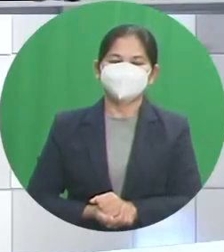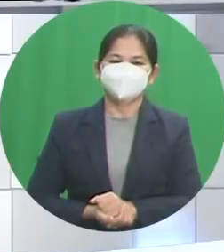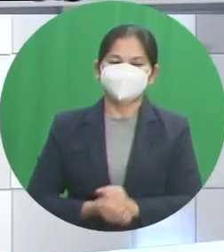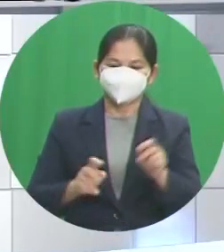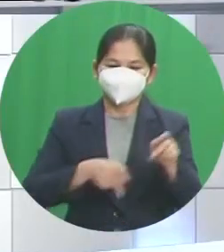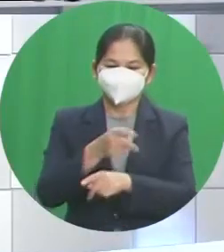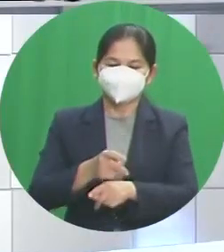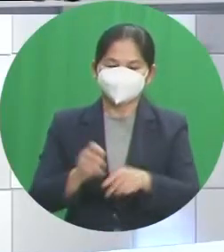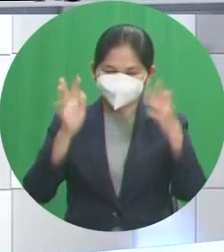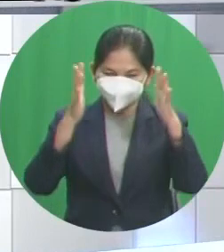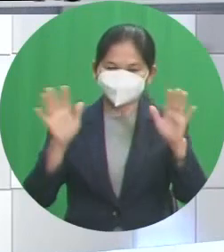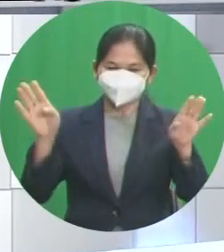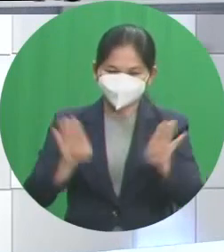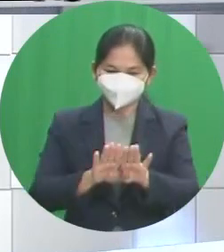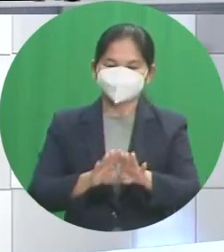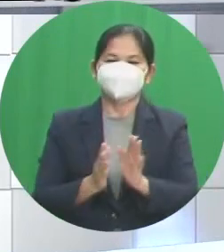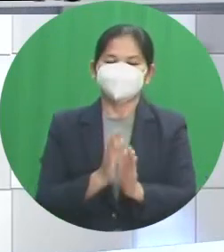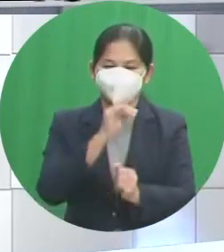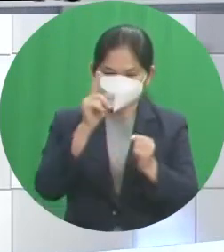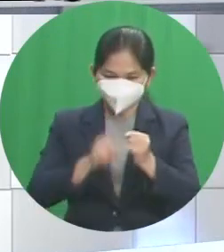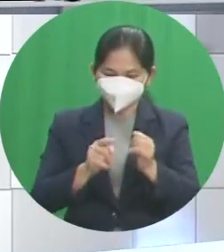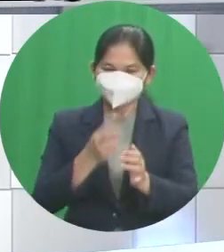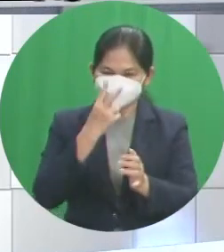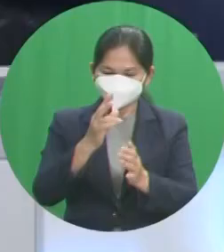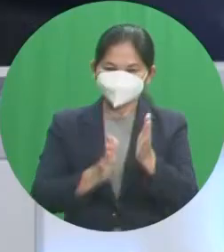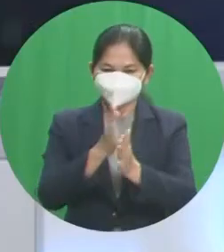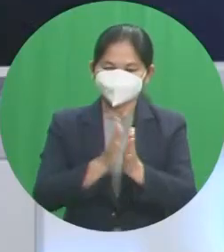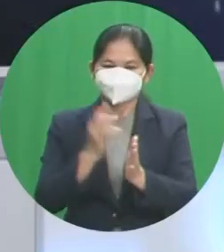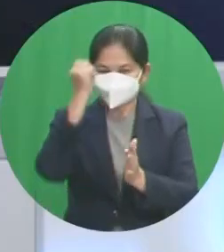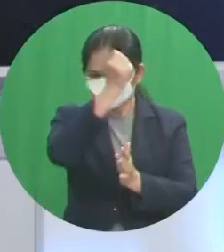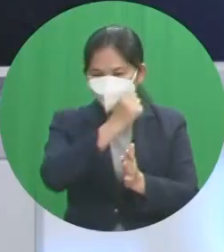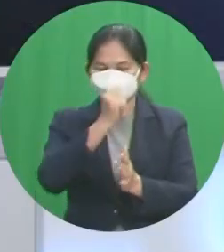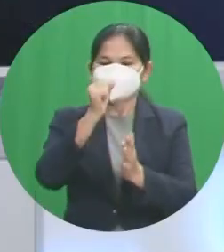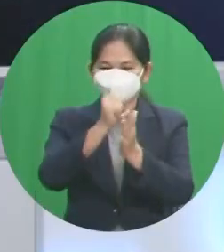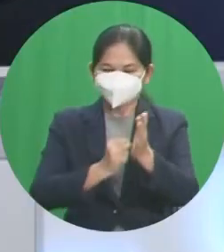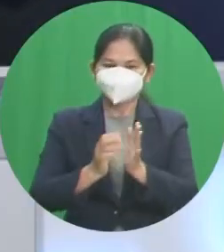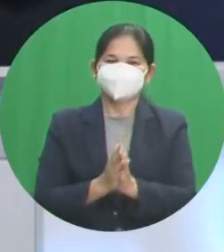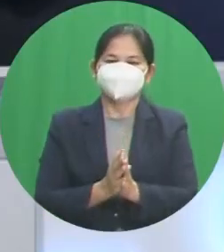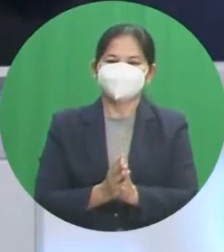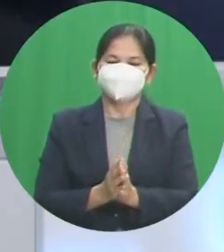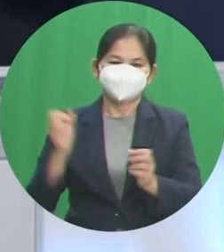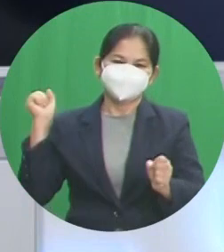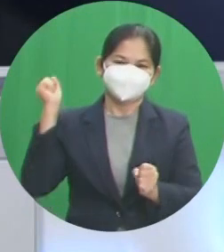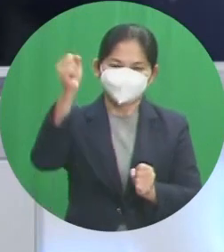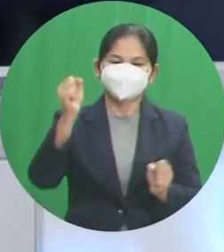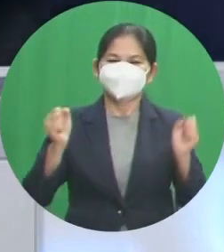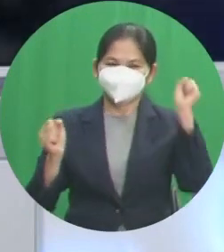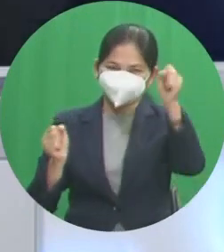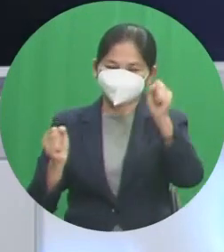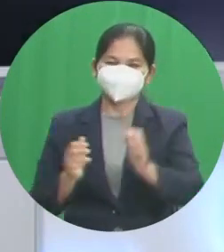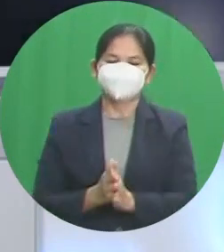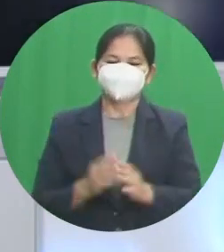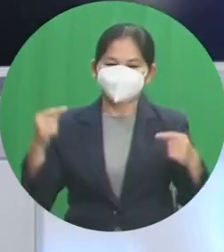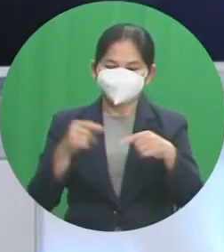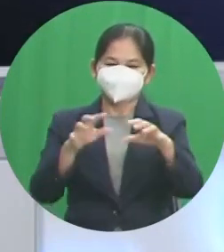ទស្សនិកជនជាទីគោរពយើងបិទបញ្ចប់ព័ត៌មានជាចុងក្រោយនេះងាកទៅប្រទេសអាហ្វ្រិកខាងត្បូងឯណោះវិញដល់អំពើកុបកម្មបានផ្ទុះឡើងប្រឆាំងទៅនឹ